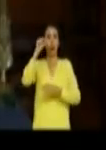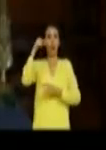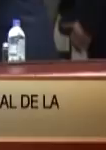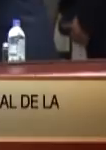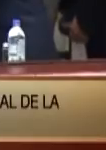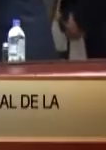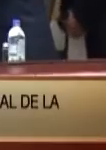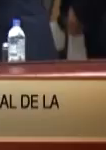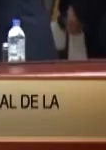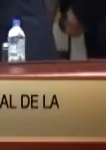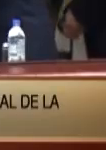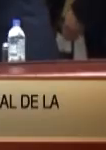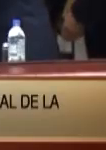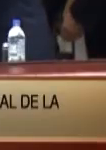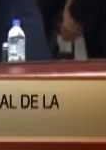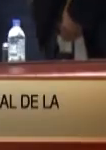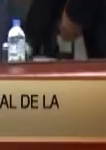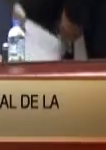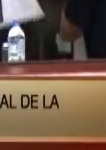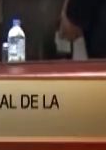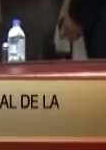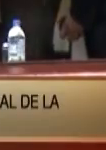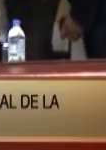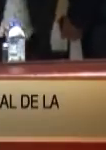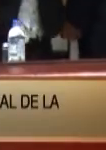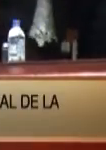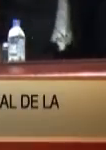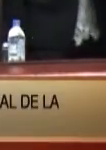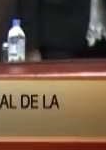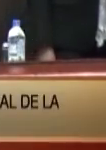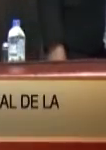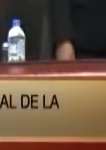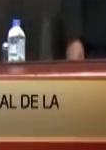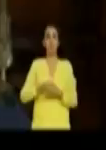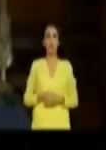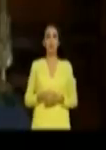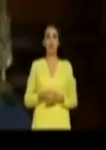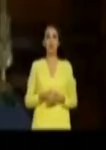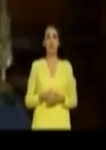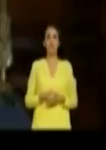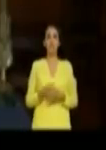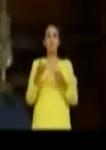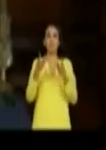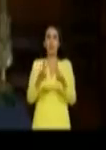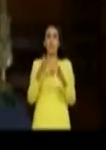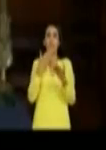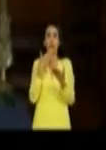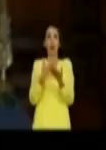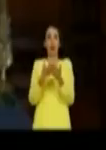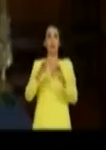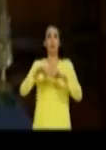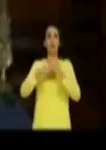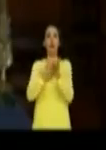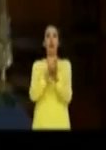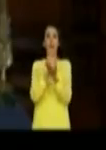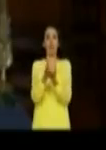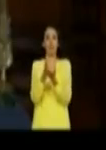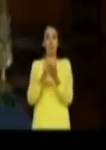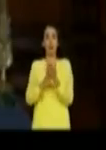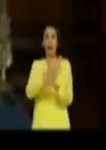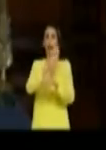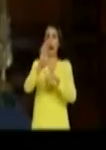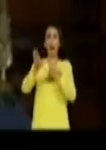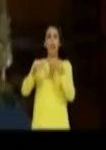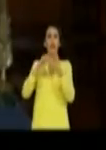Lenin Moreno runa ima ka nishka. Nyuka kushisha mikani nimi nya yakta pa kipa pushak ima ta agyash kamanta kai